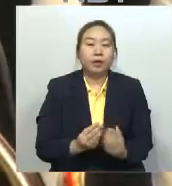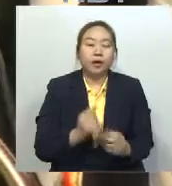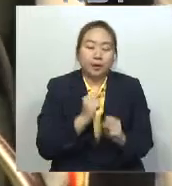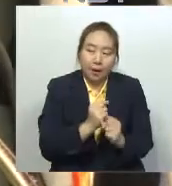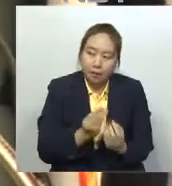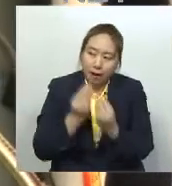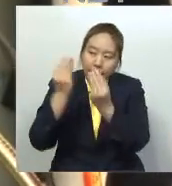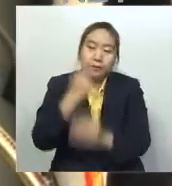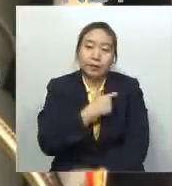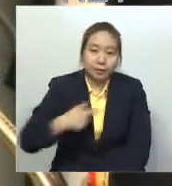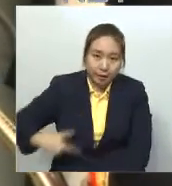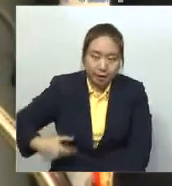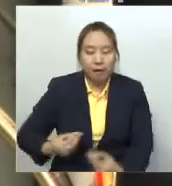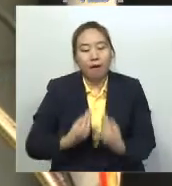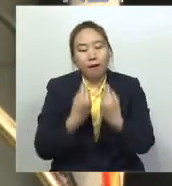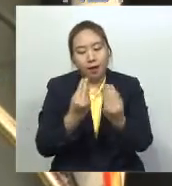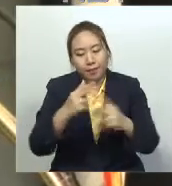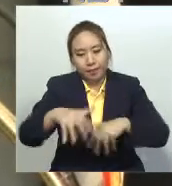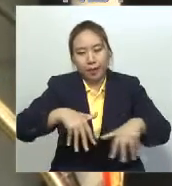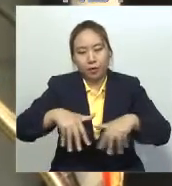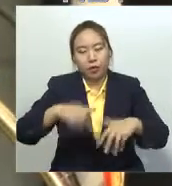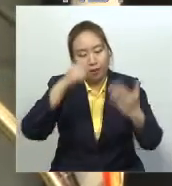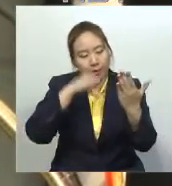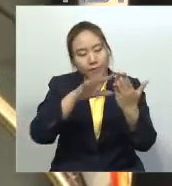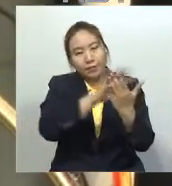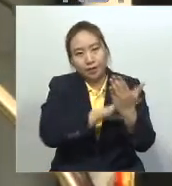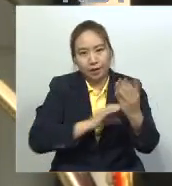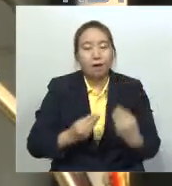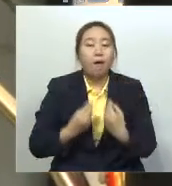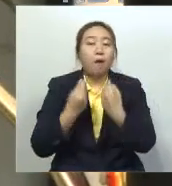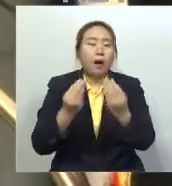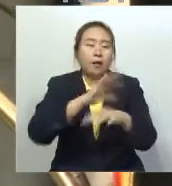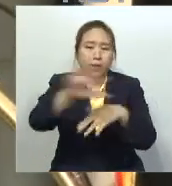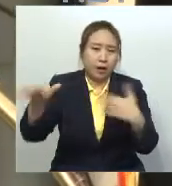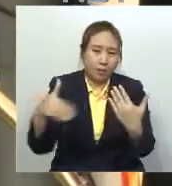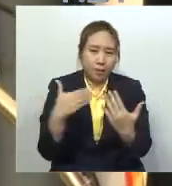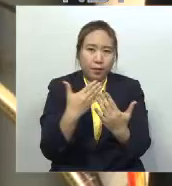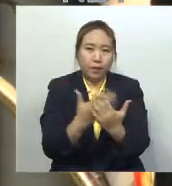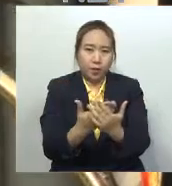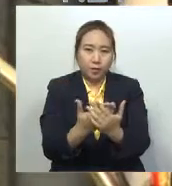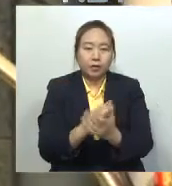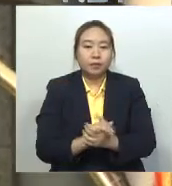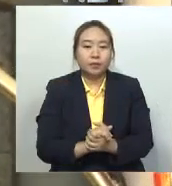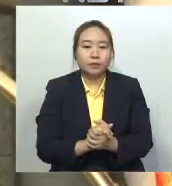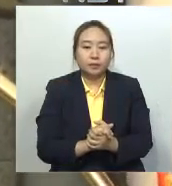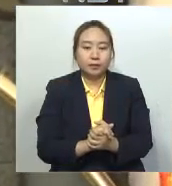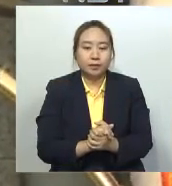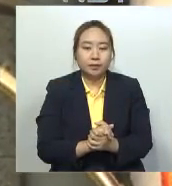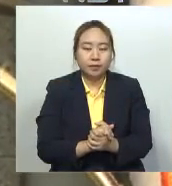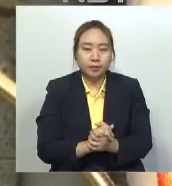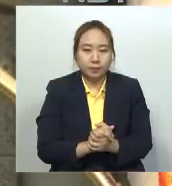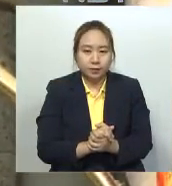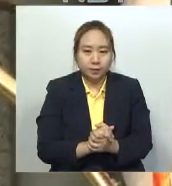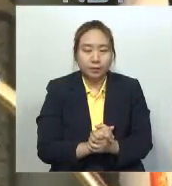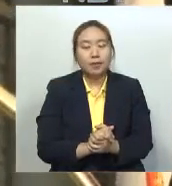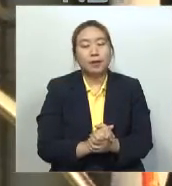านเมืองของเราขอให้ทุกคนมีแต่